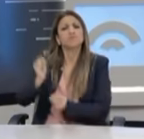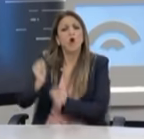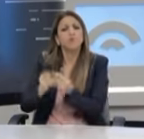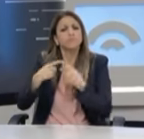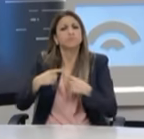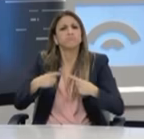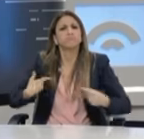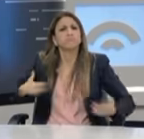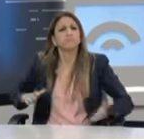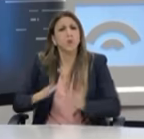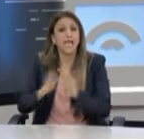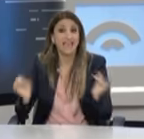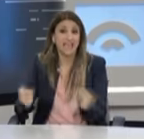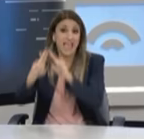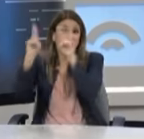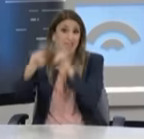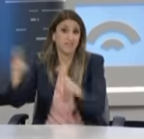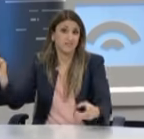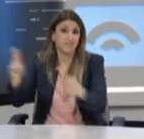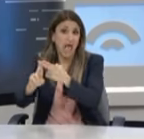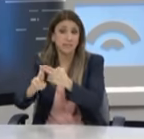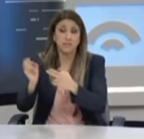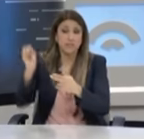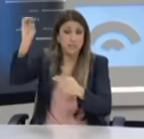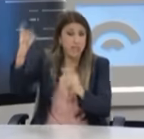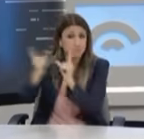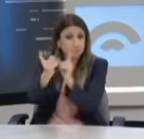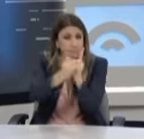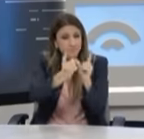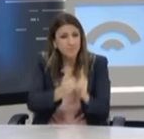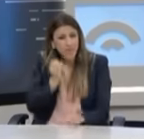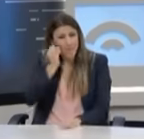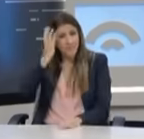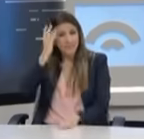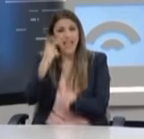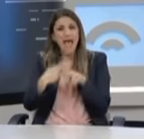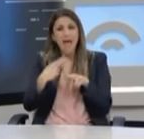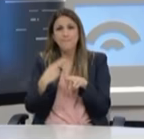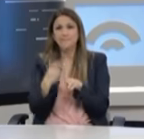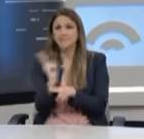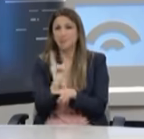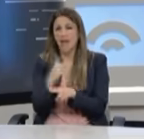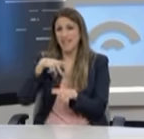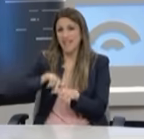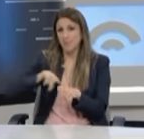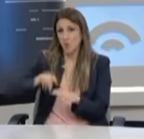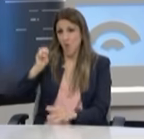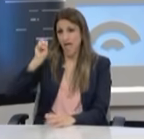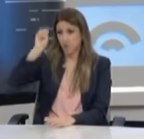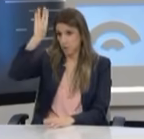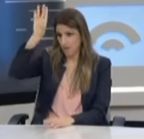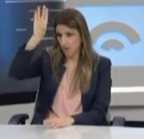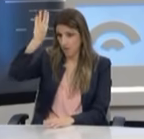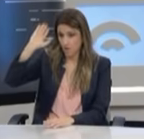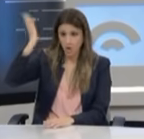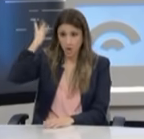αυτά σε διεθνείς συναντήσεις. Υπενθυμίζεται το επίσημο έγγραφο του Υπουργείου Εξωτερικών